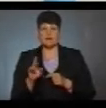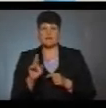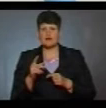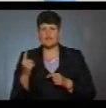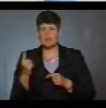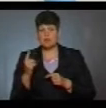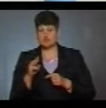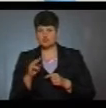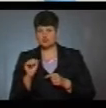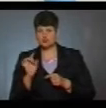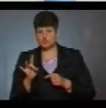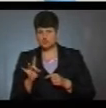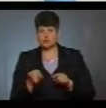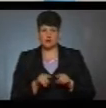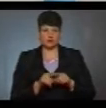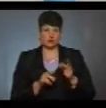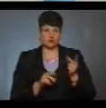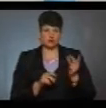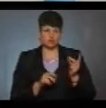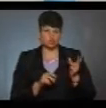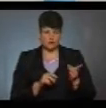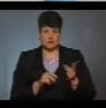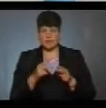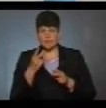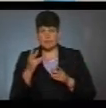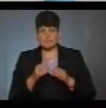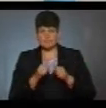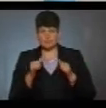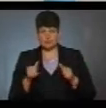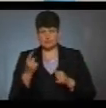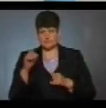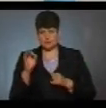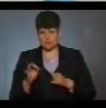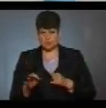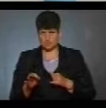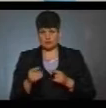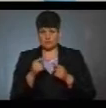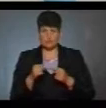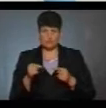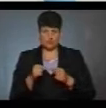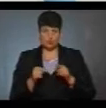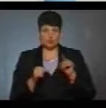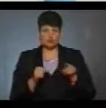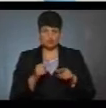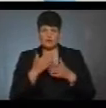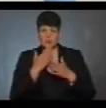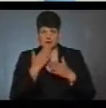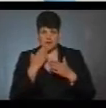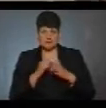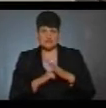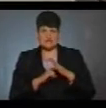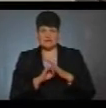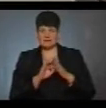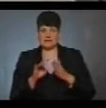першому турі, так і в другому, яка не перевищувала 1%. І, відповідно, і тут немає підстав не